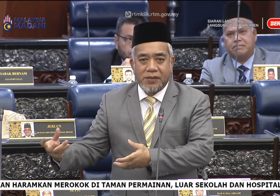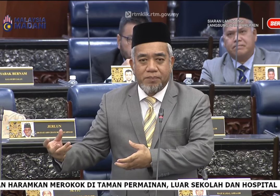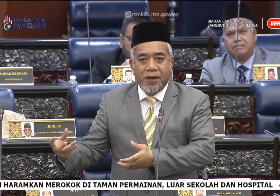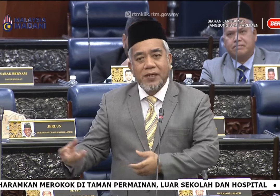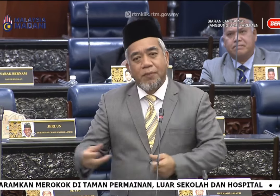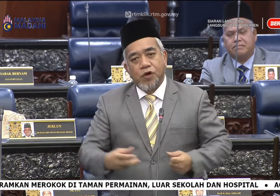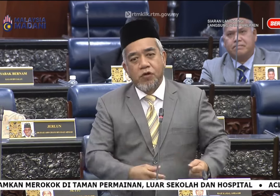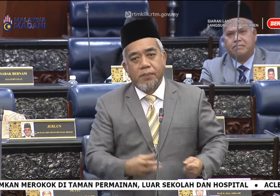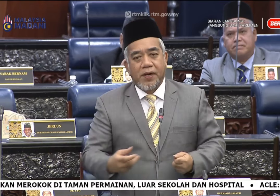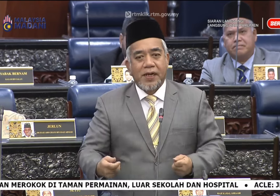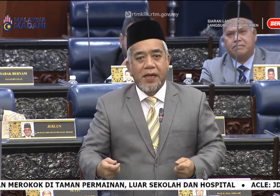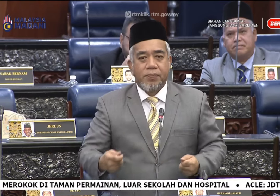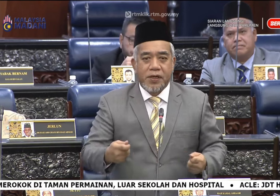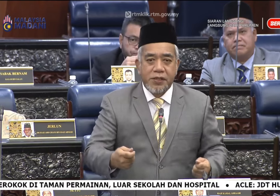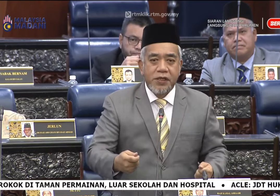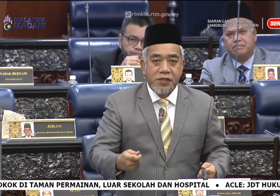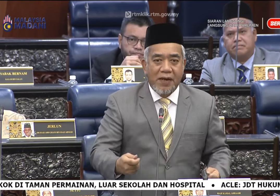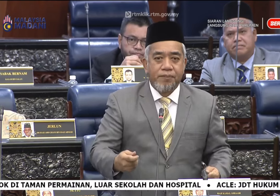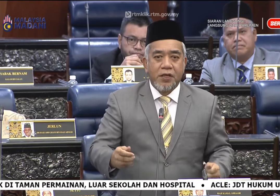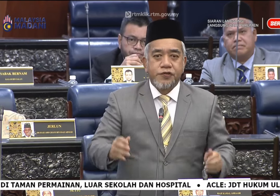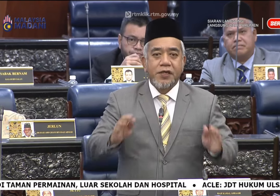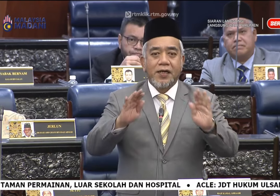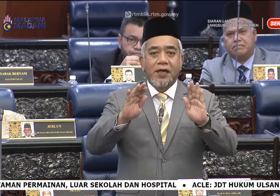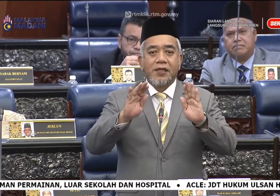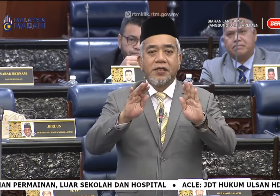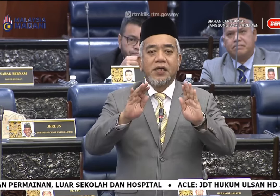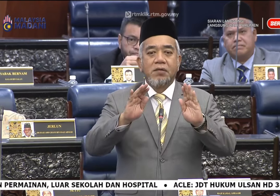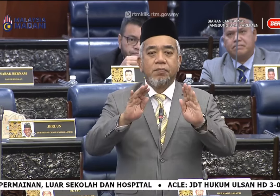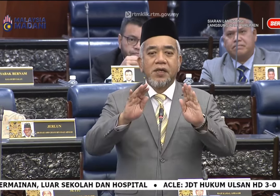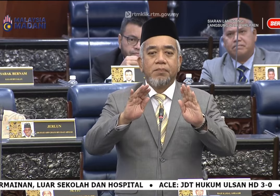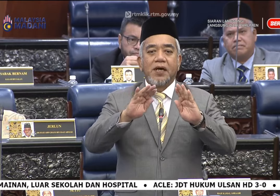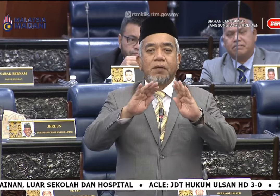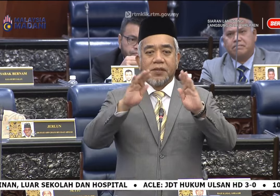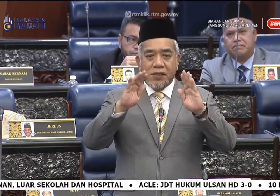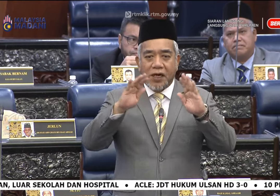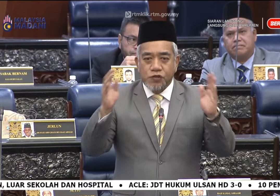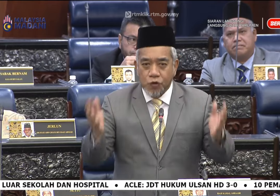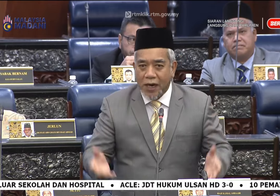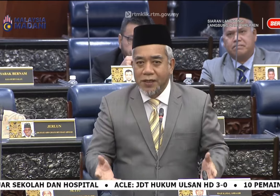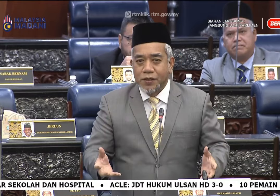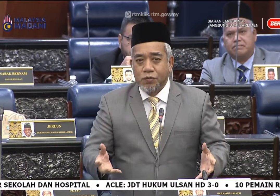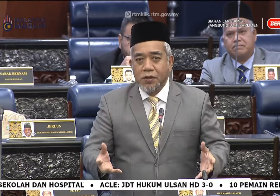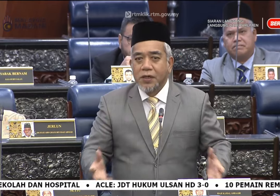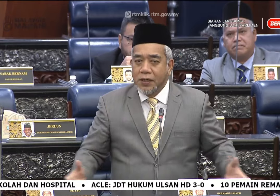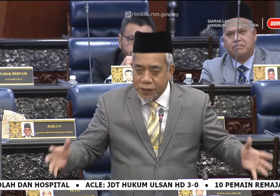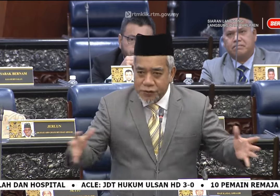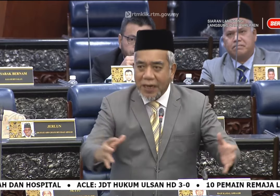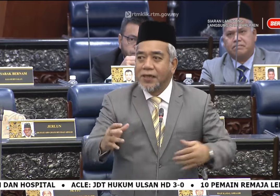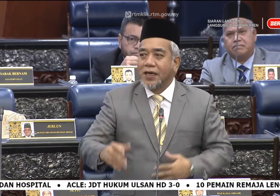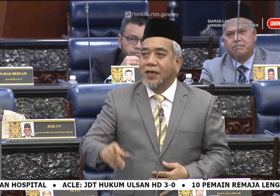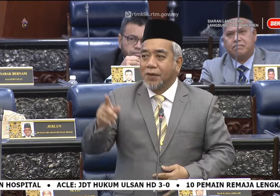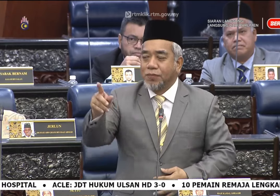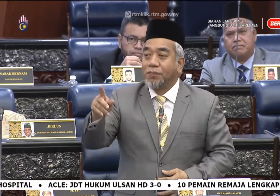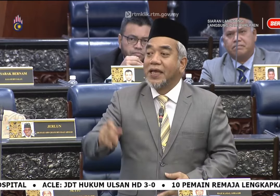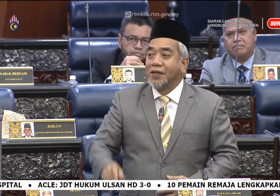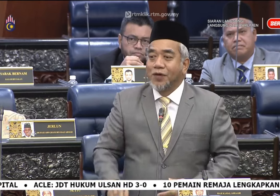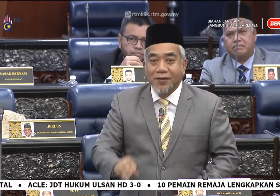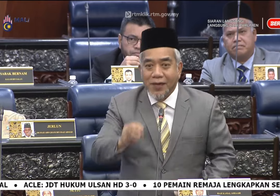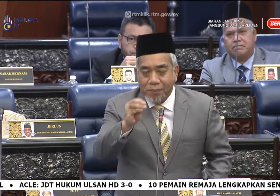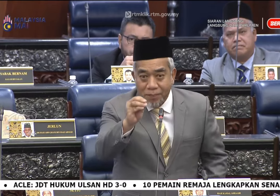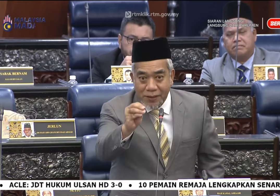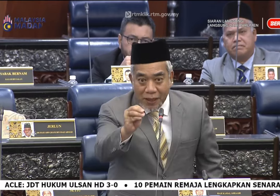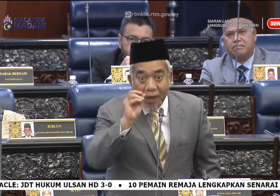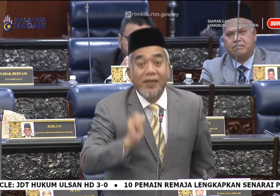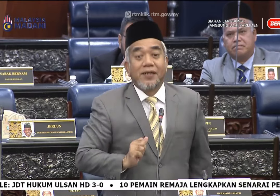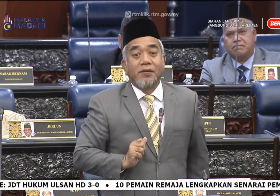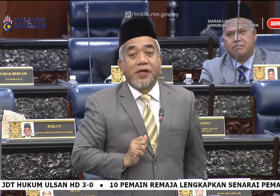di tempat-tempat yang menggunapakai pekerja Islam, sedangkan ketika dia membeli barang mentah keseluruhannya itu disekalikan dalam pembelian itu.